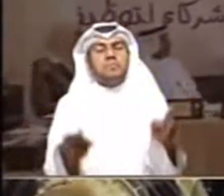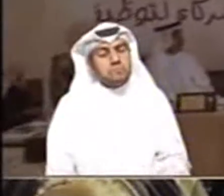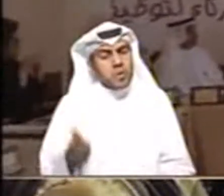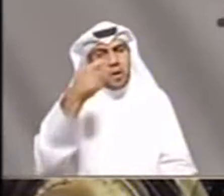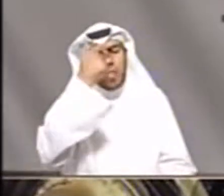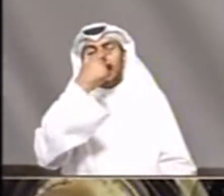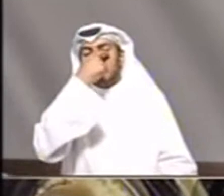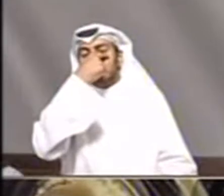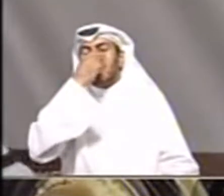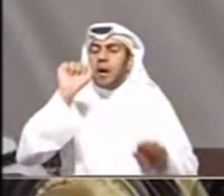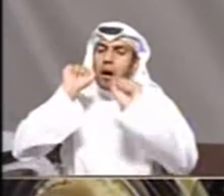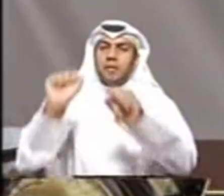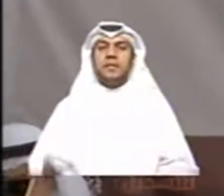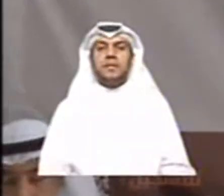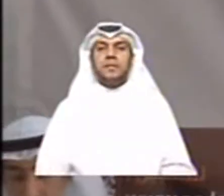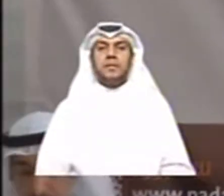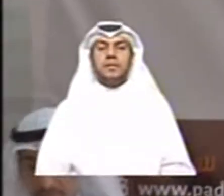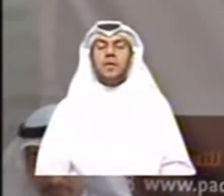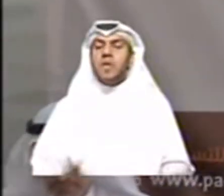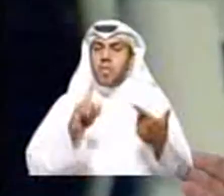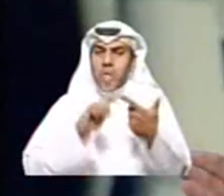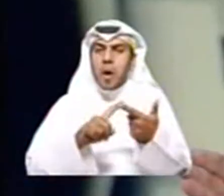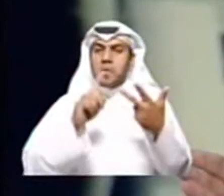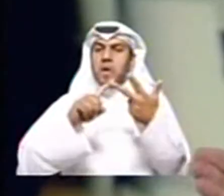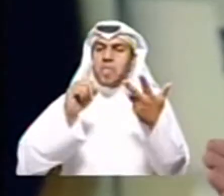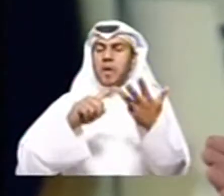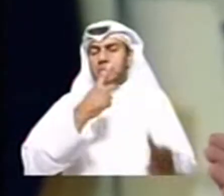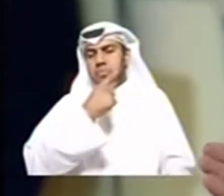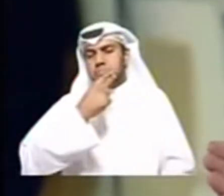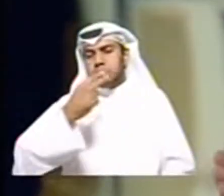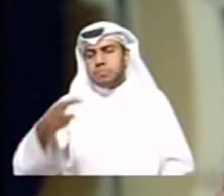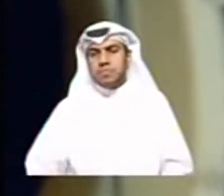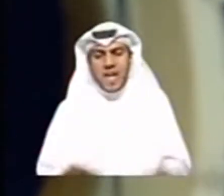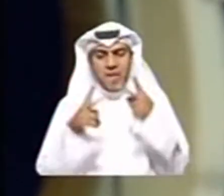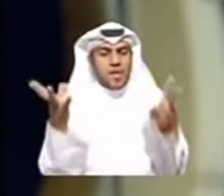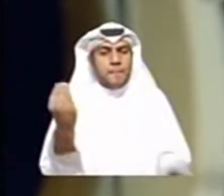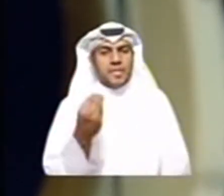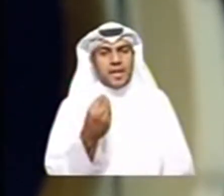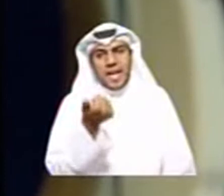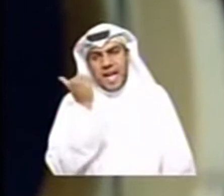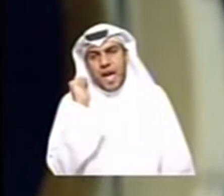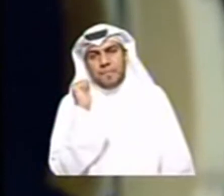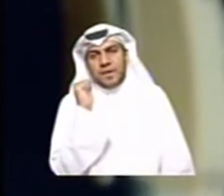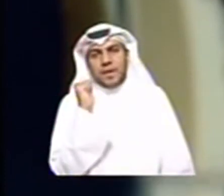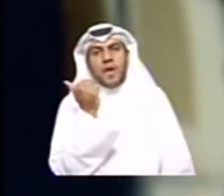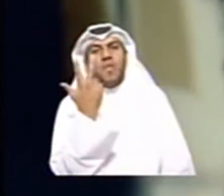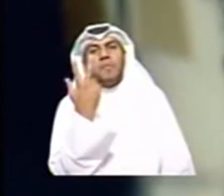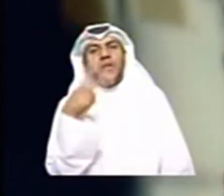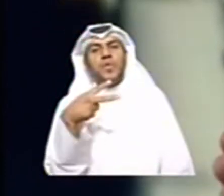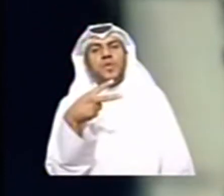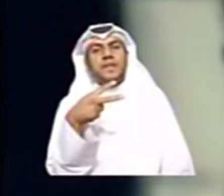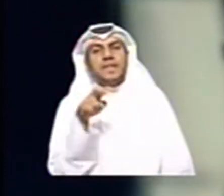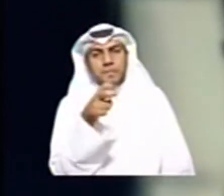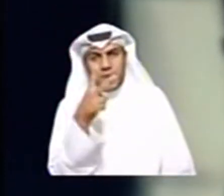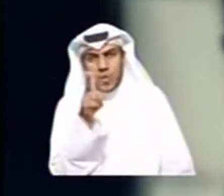للإعاقة البصرية مثلا. نعم مهندس عواطف، الحملة بدأت من تاريخ 28، بدأت أمس، كيف ترين الإقبال مع